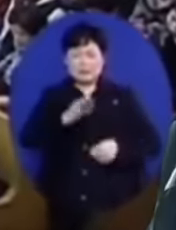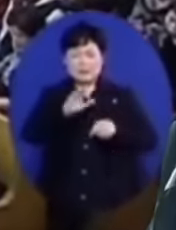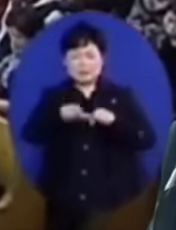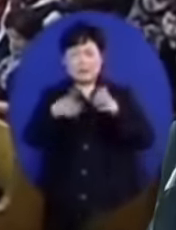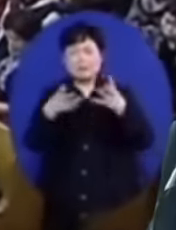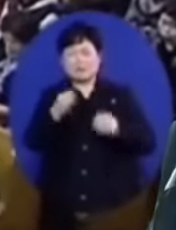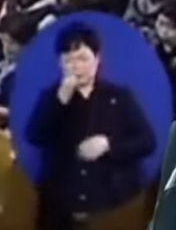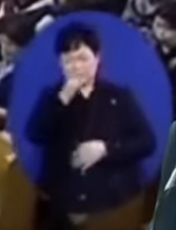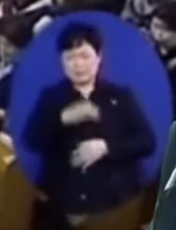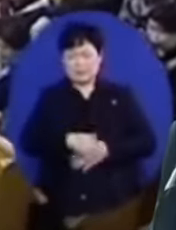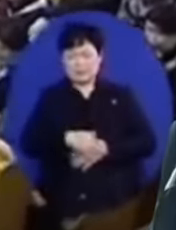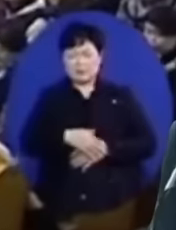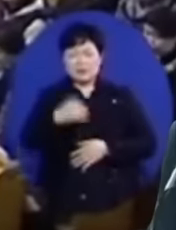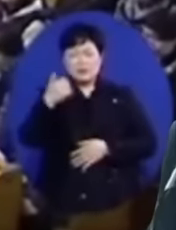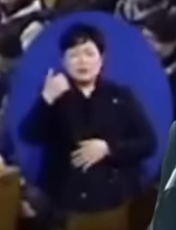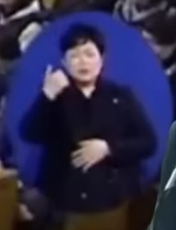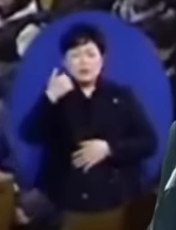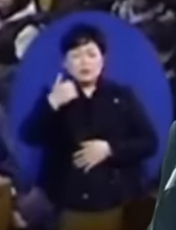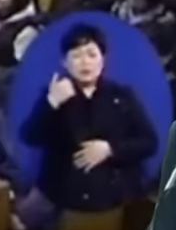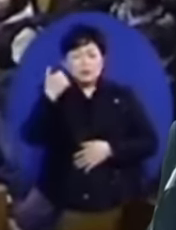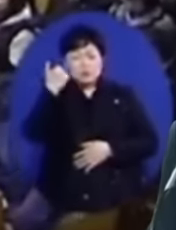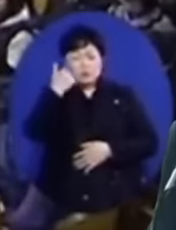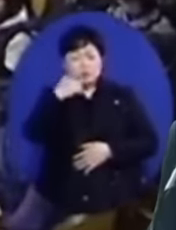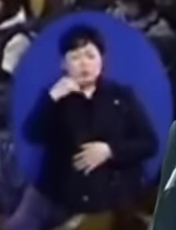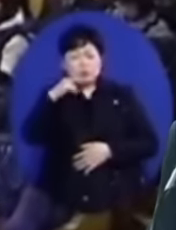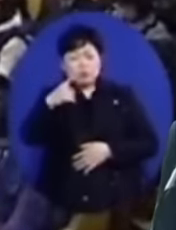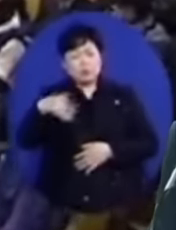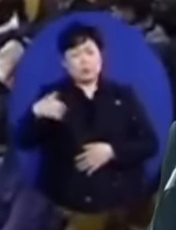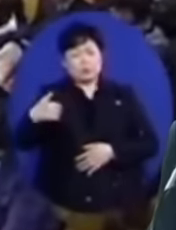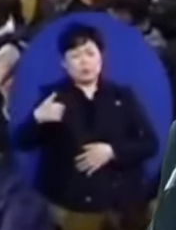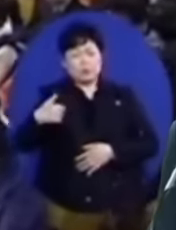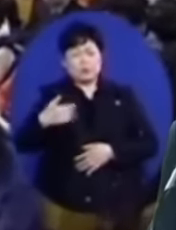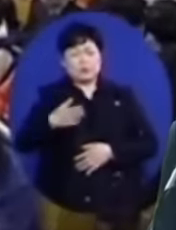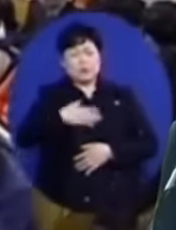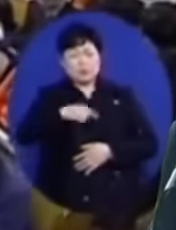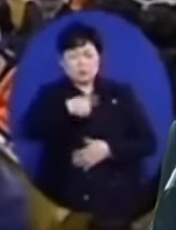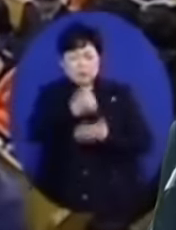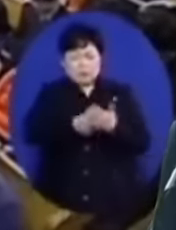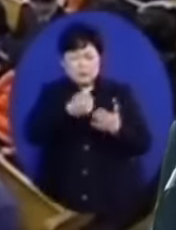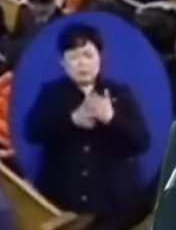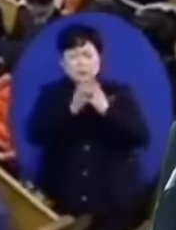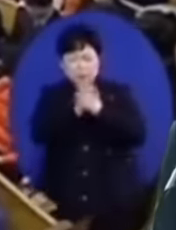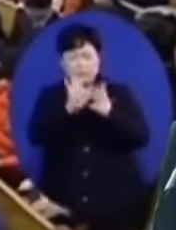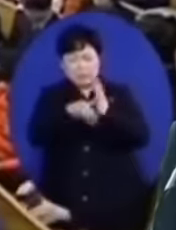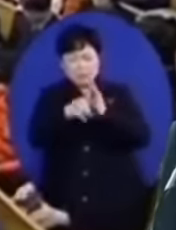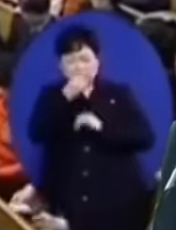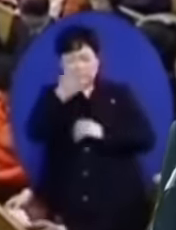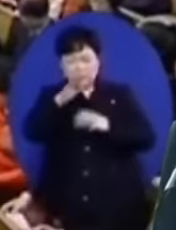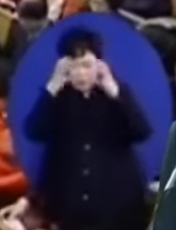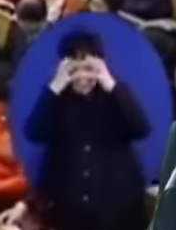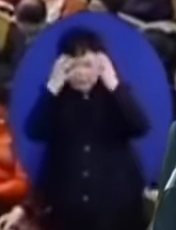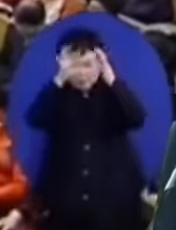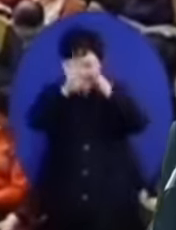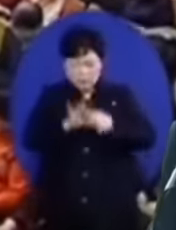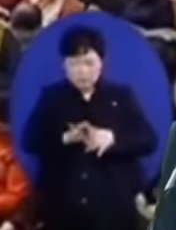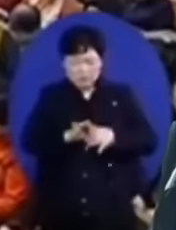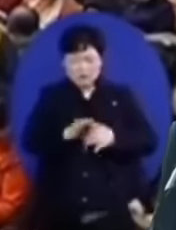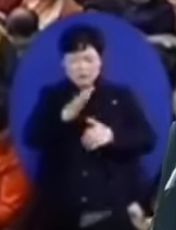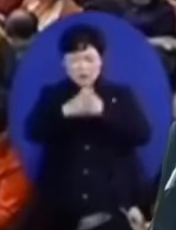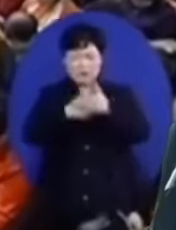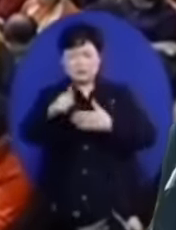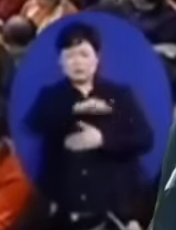많습니다. 아무도 몰라주고 나 혼자 이리같이 망한 줄로 탄식할 때도 많습니다. 그러나 고난을 통해서 하나님은